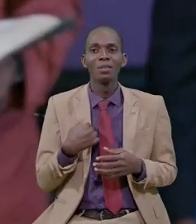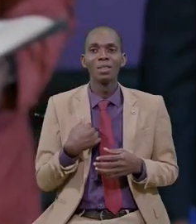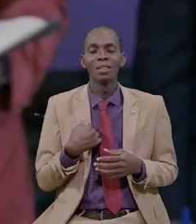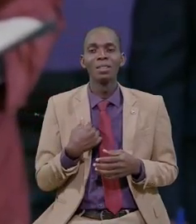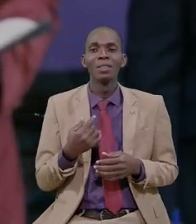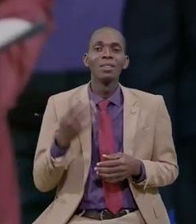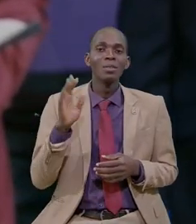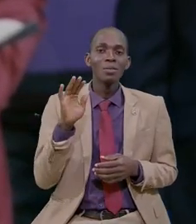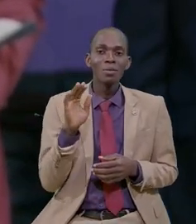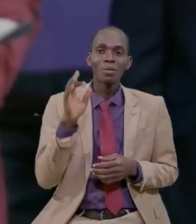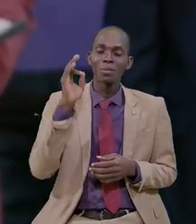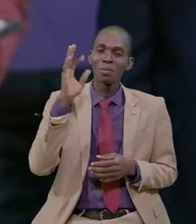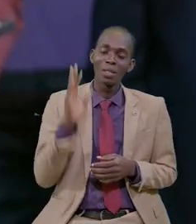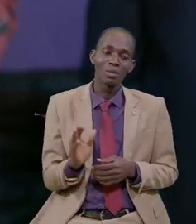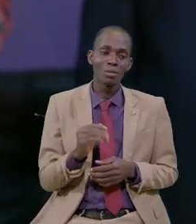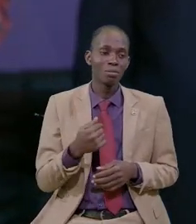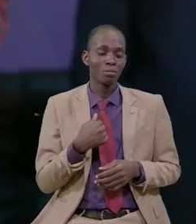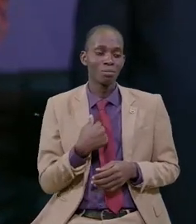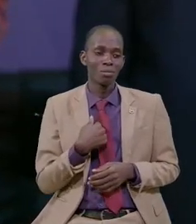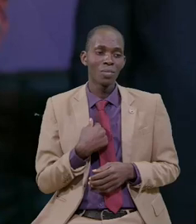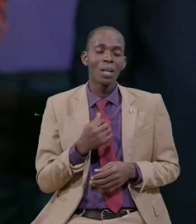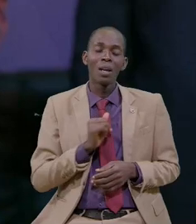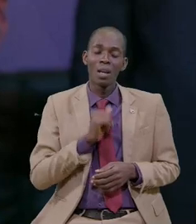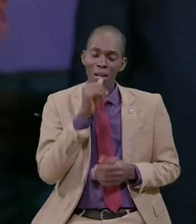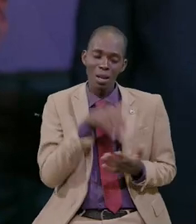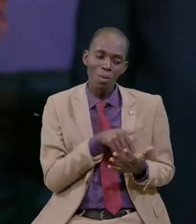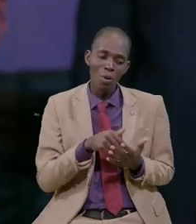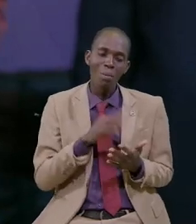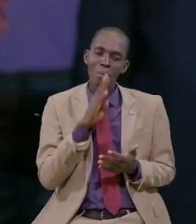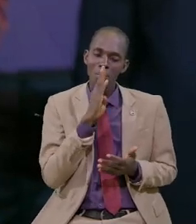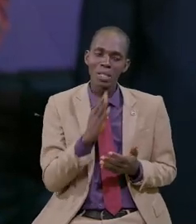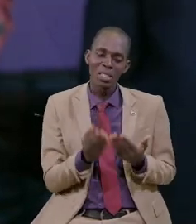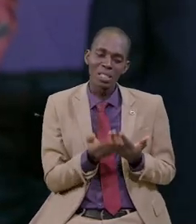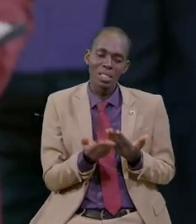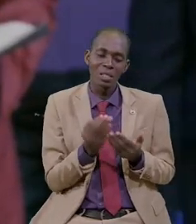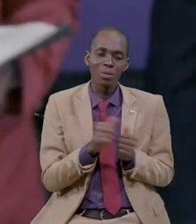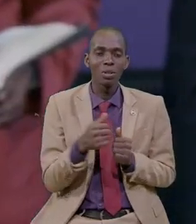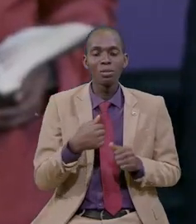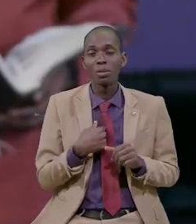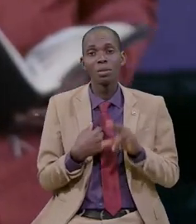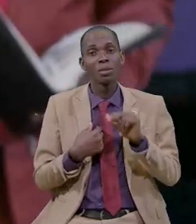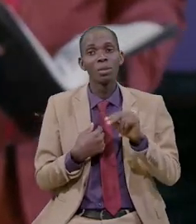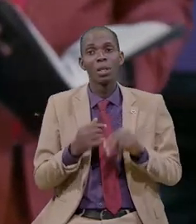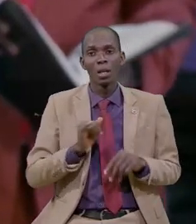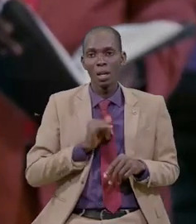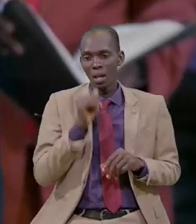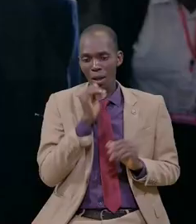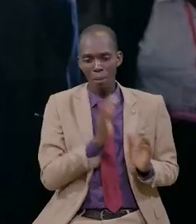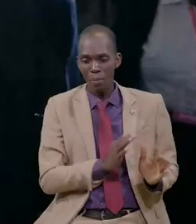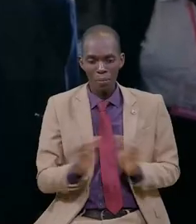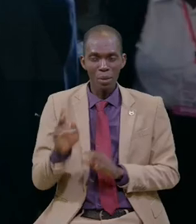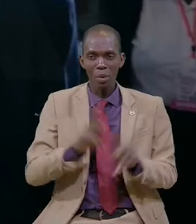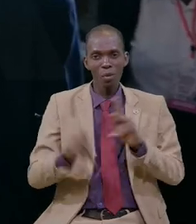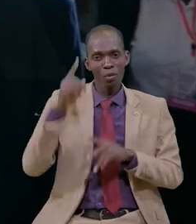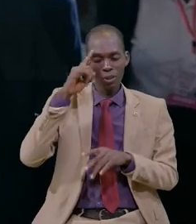Oh, pasteur, je suis faible. Oh, sois gentil avec moi. Non, non, non, non. Je prépare des gens pour